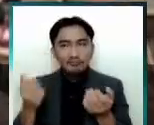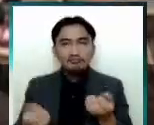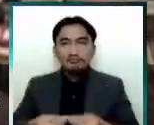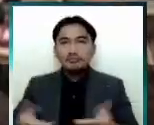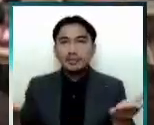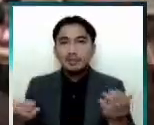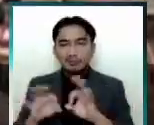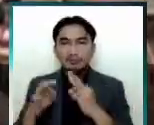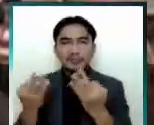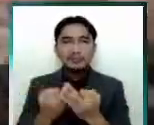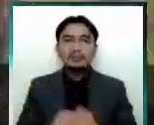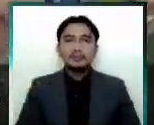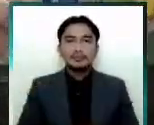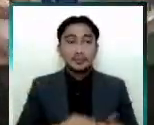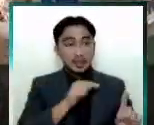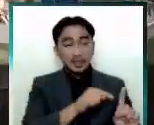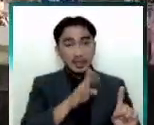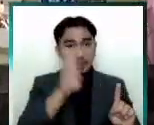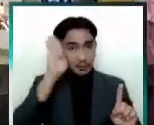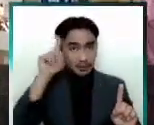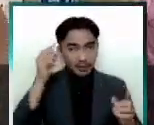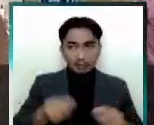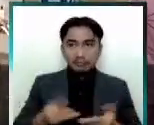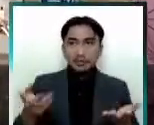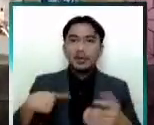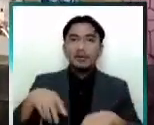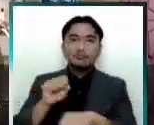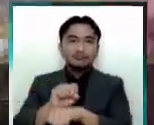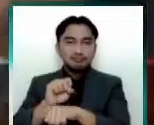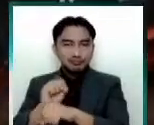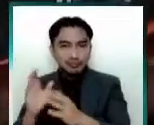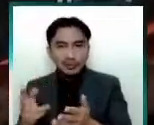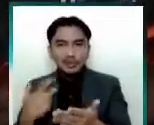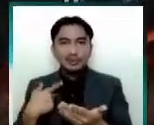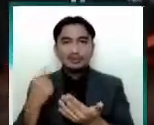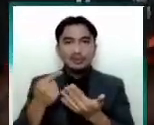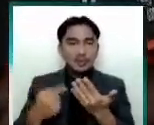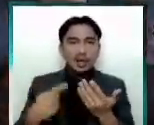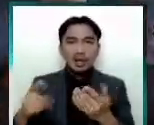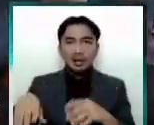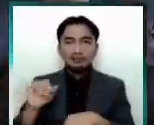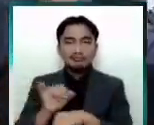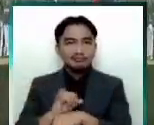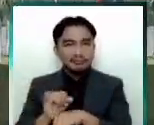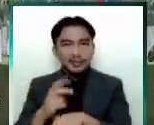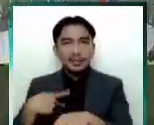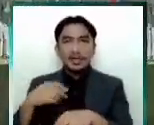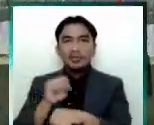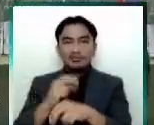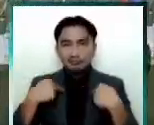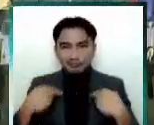rin siya sa mga manggagawang Pilipino, mga negosyong nagbukas kahit hirap nitong pandemya, mga healthcare worker, police,